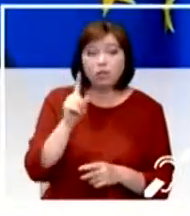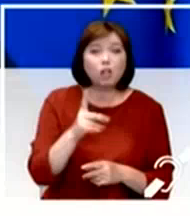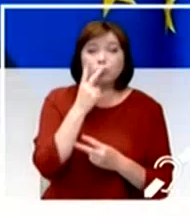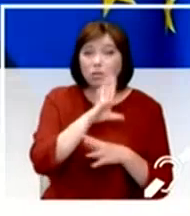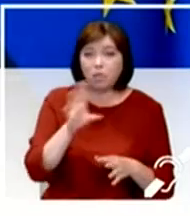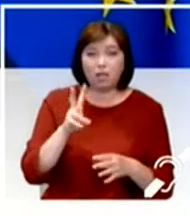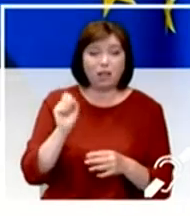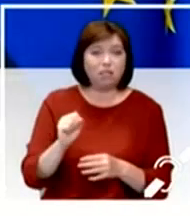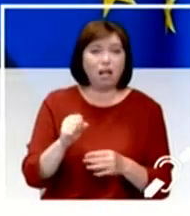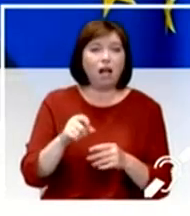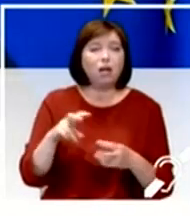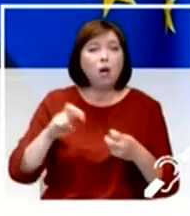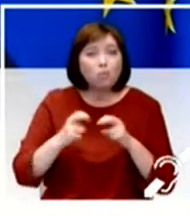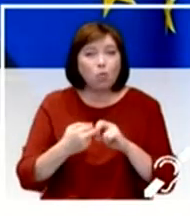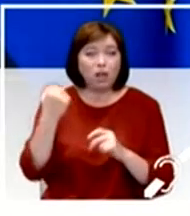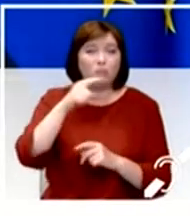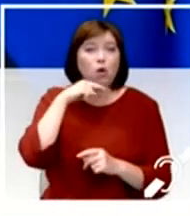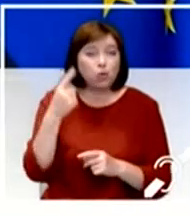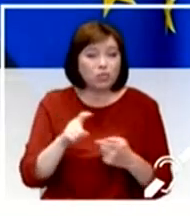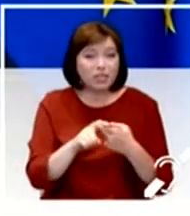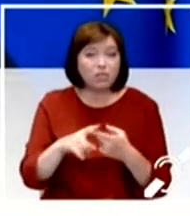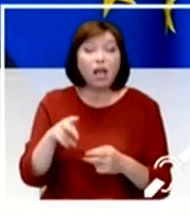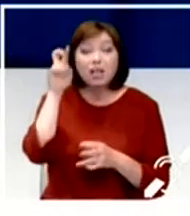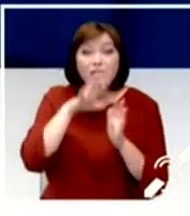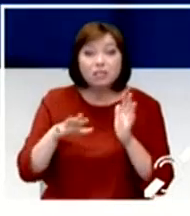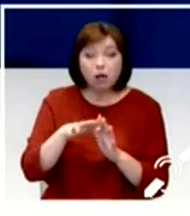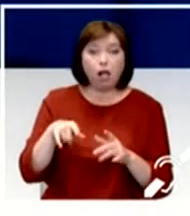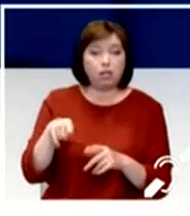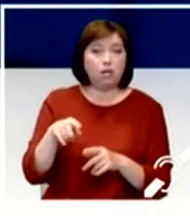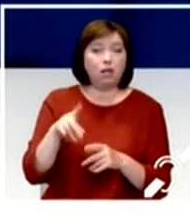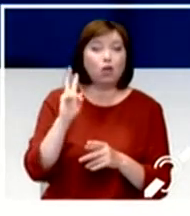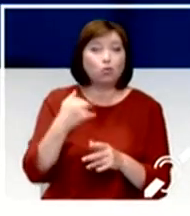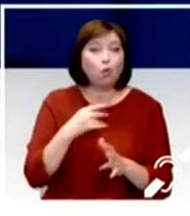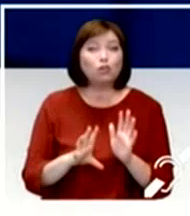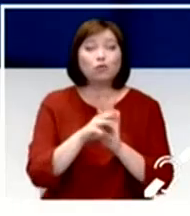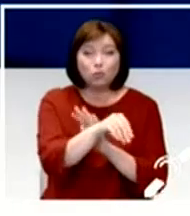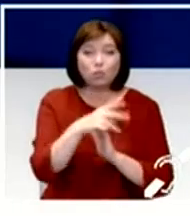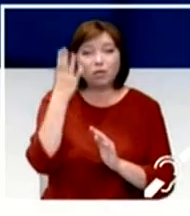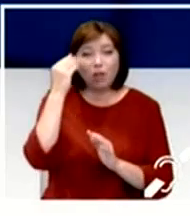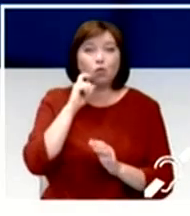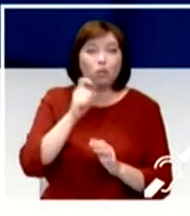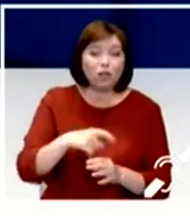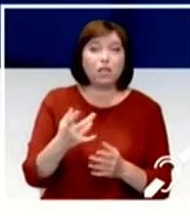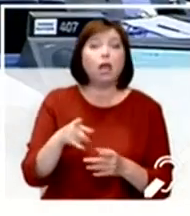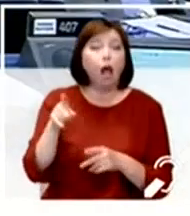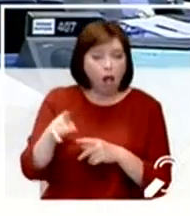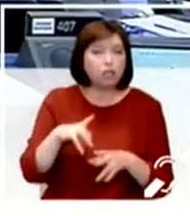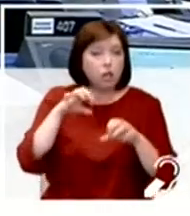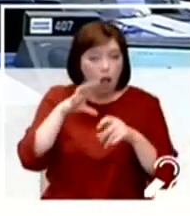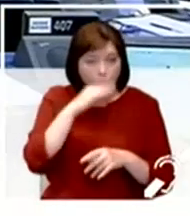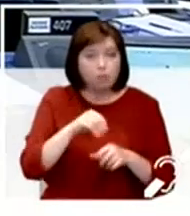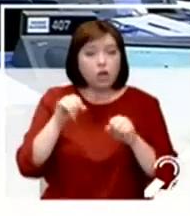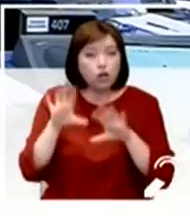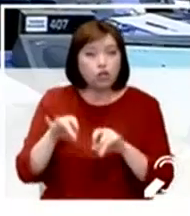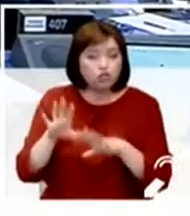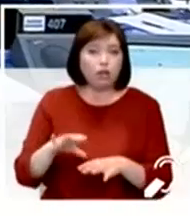pofida agresiunii și amenințărilor Rusiei, țările candidate la aderare reușesc să avanseze în aplicarea celor mai importante reforme, iar Uniunea Europeană ar trebui